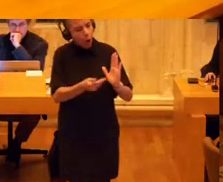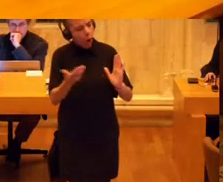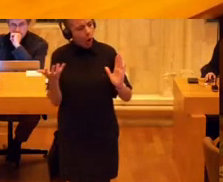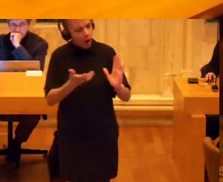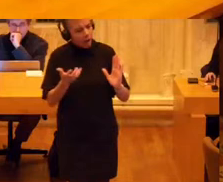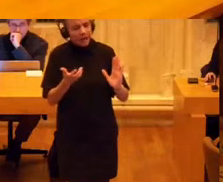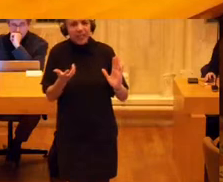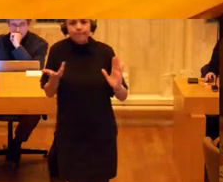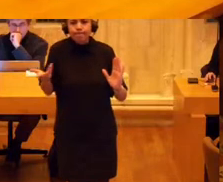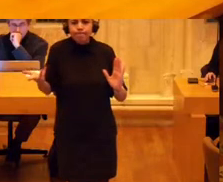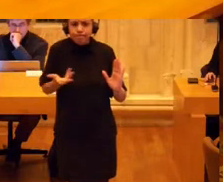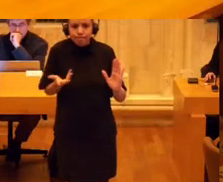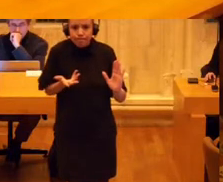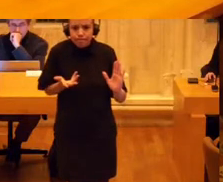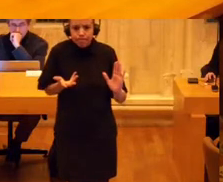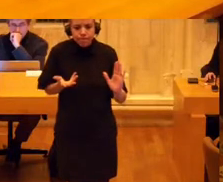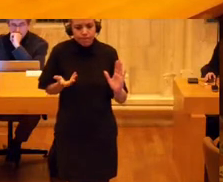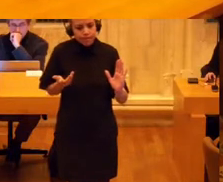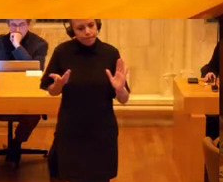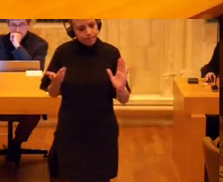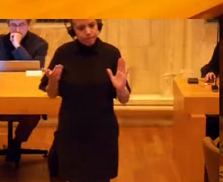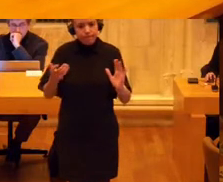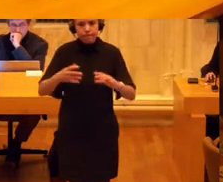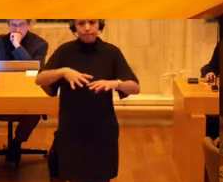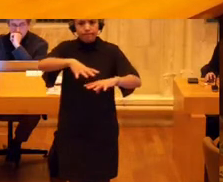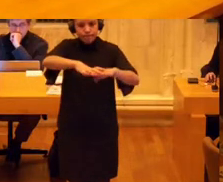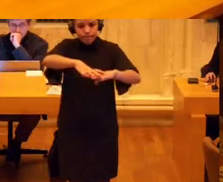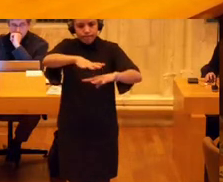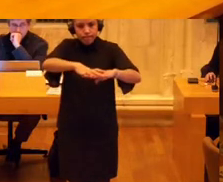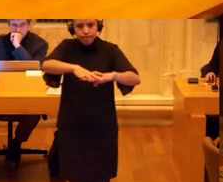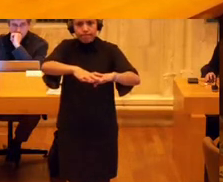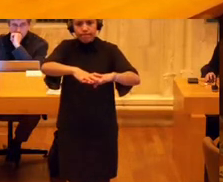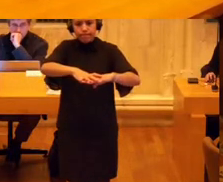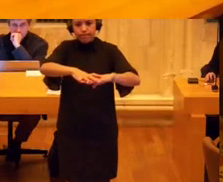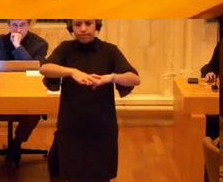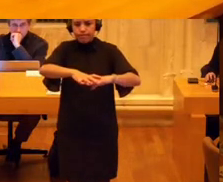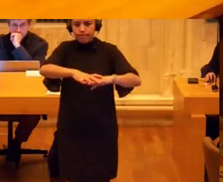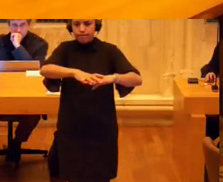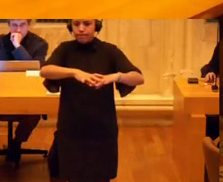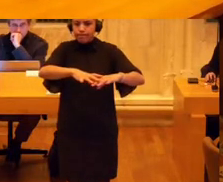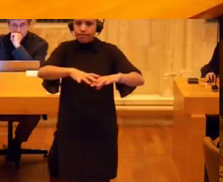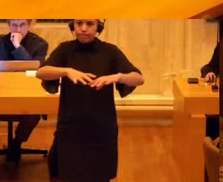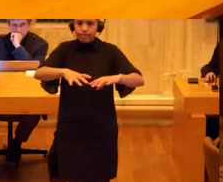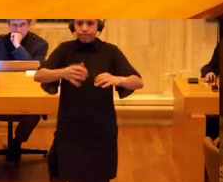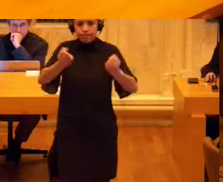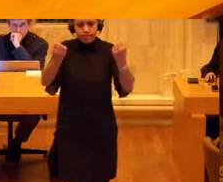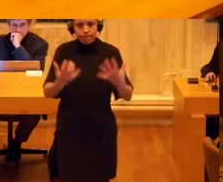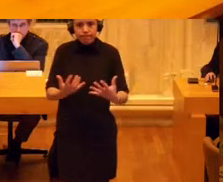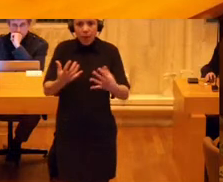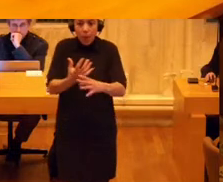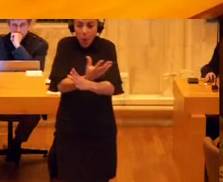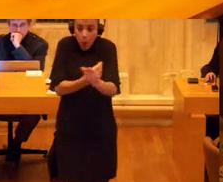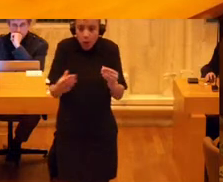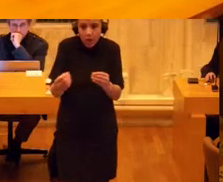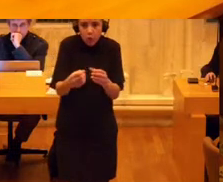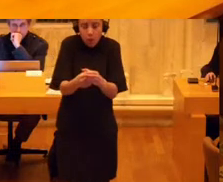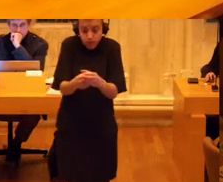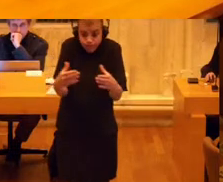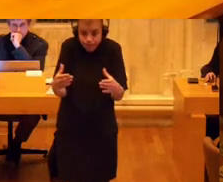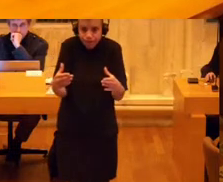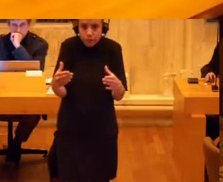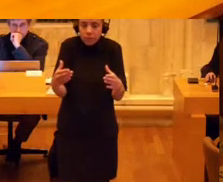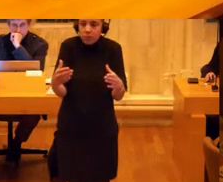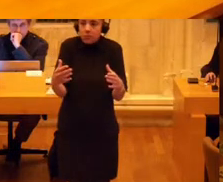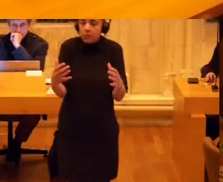rationaliser, notamment dans les secteurs où on a une très grosse densité, qui parfois va finalement de manière contre-productive même par rapport à